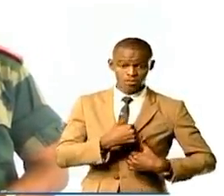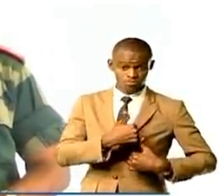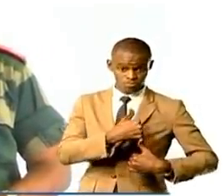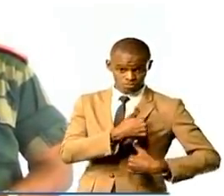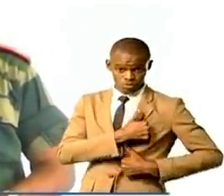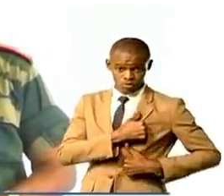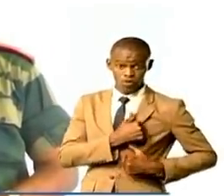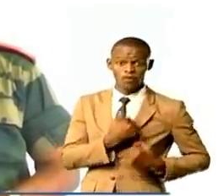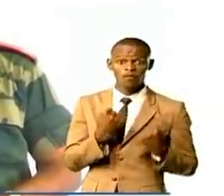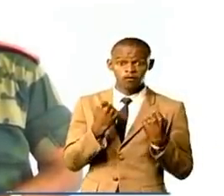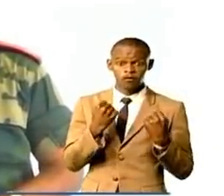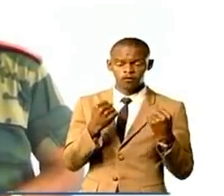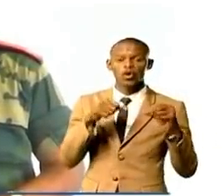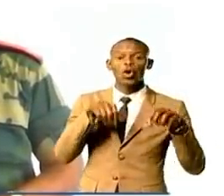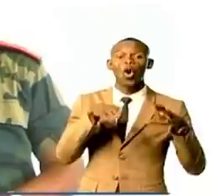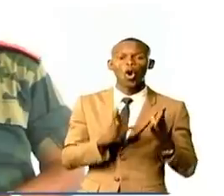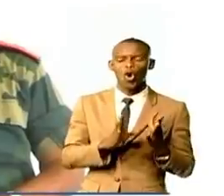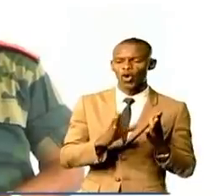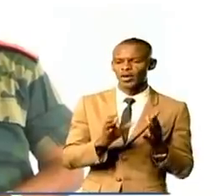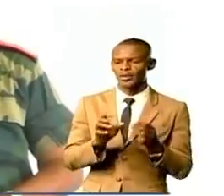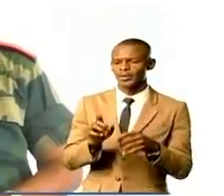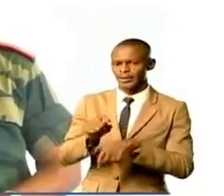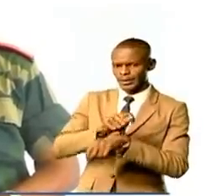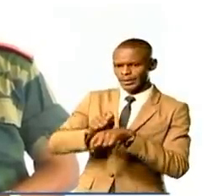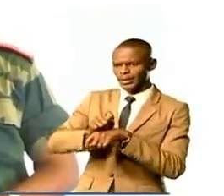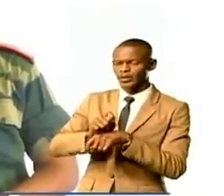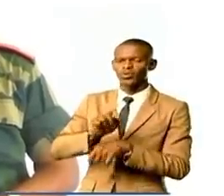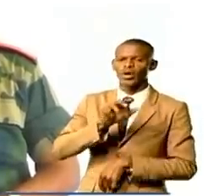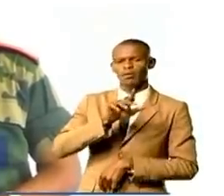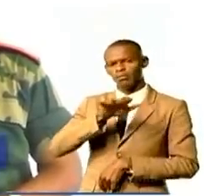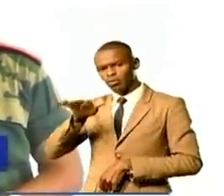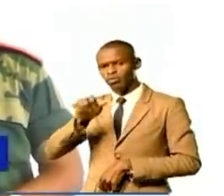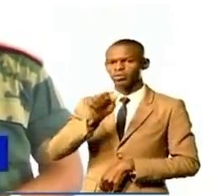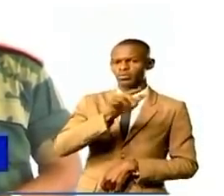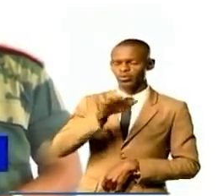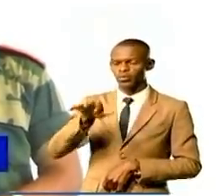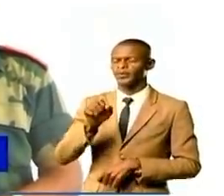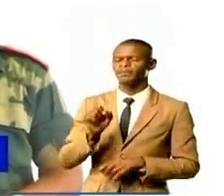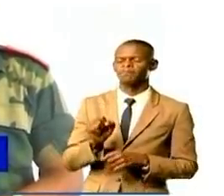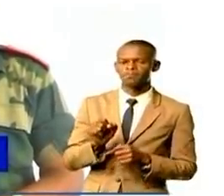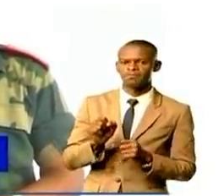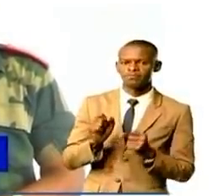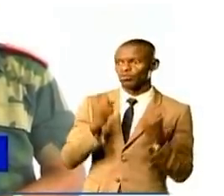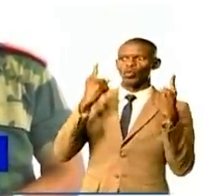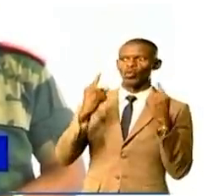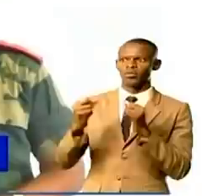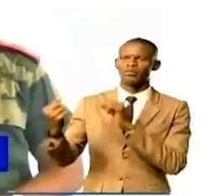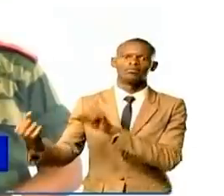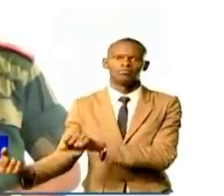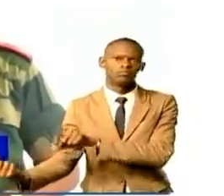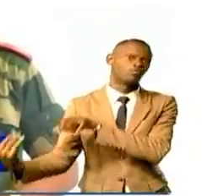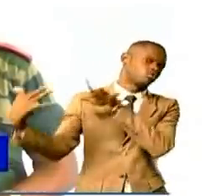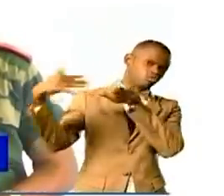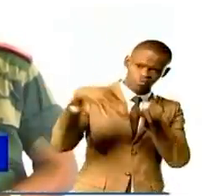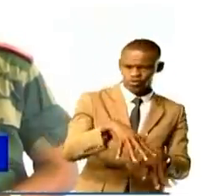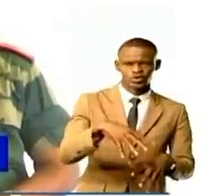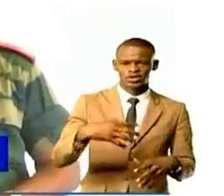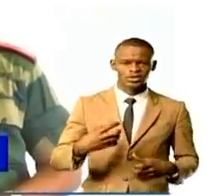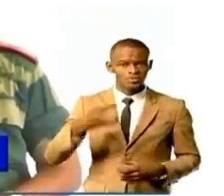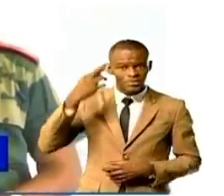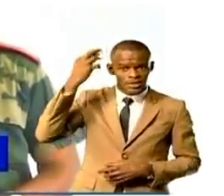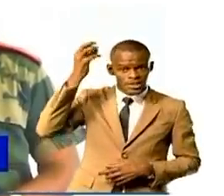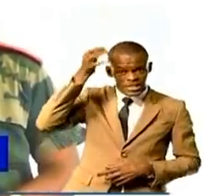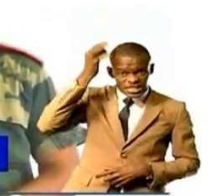et de Jomba ont été une fois de plus attaquées. Les forces